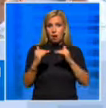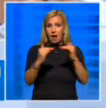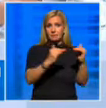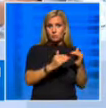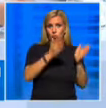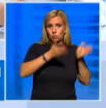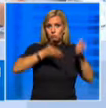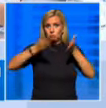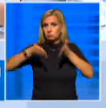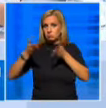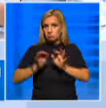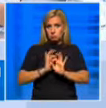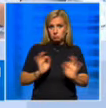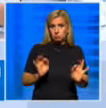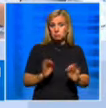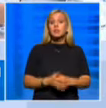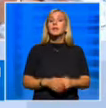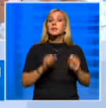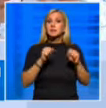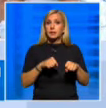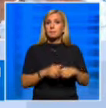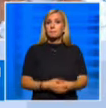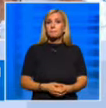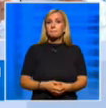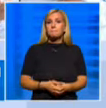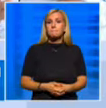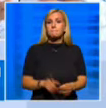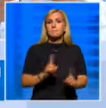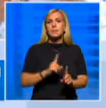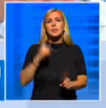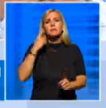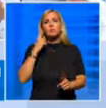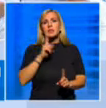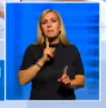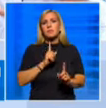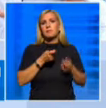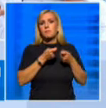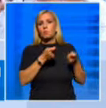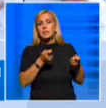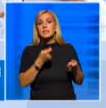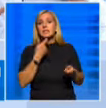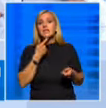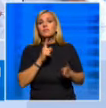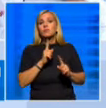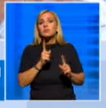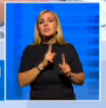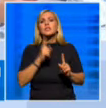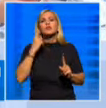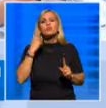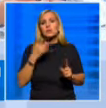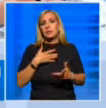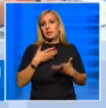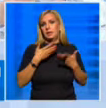Има ясно разделение по този въпрос. Не съм чувал, нямам такава пропаганда, значи още не са чули да има нещо